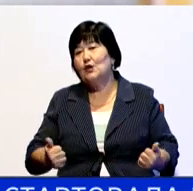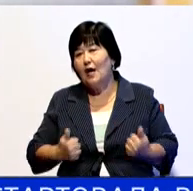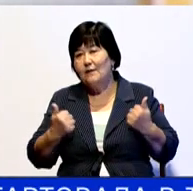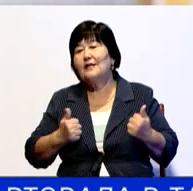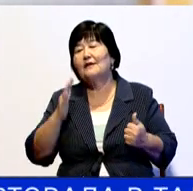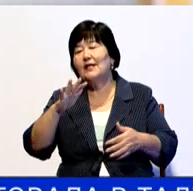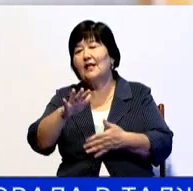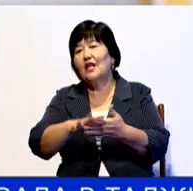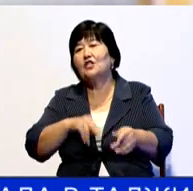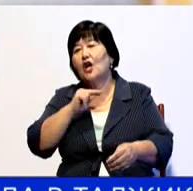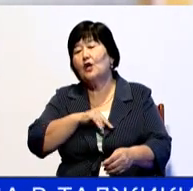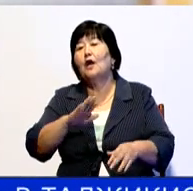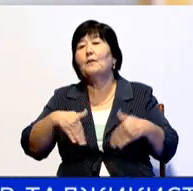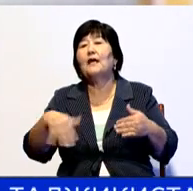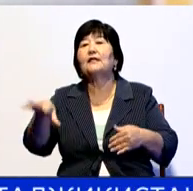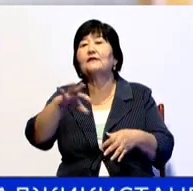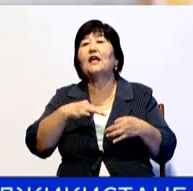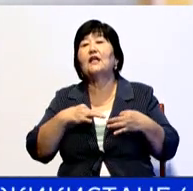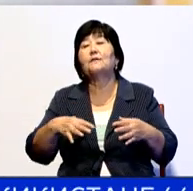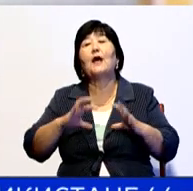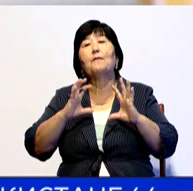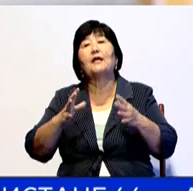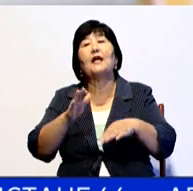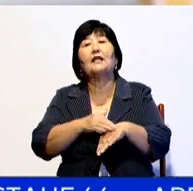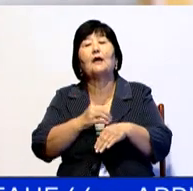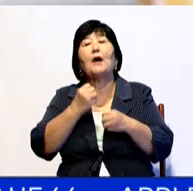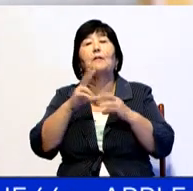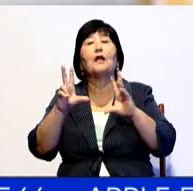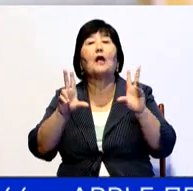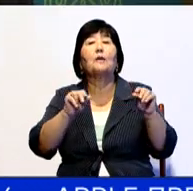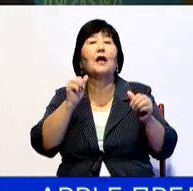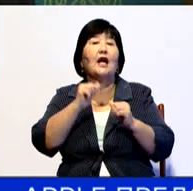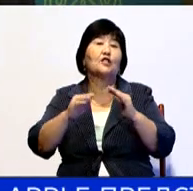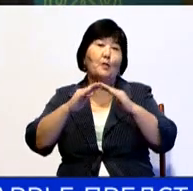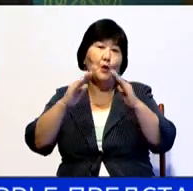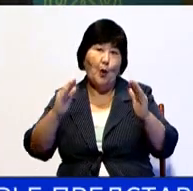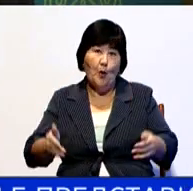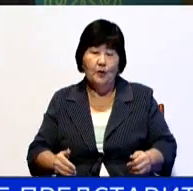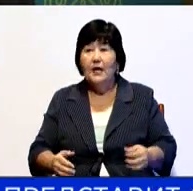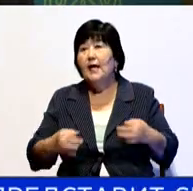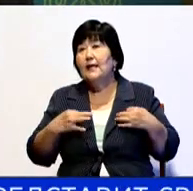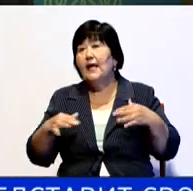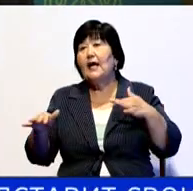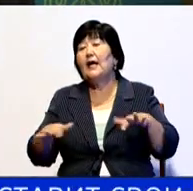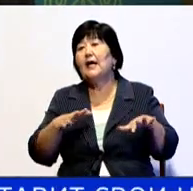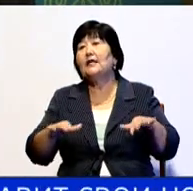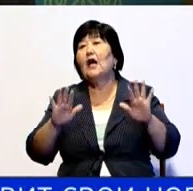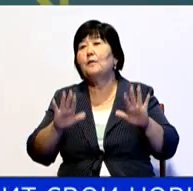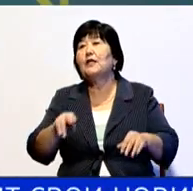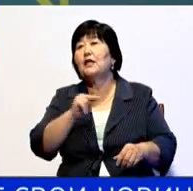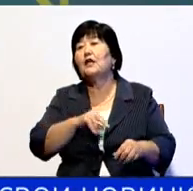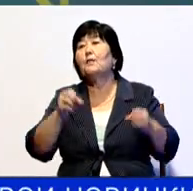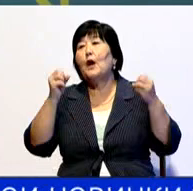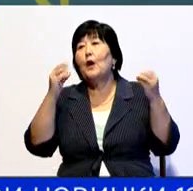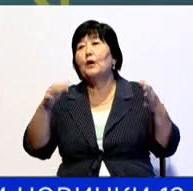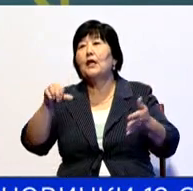для дальнейшей работы. Поздравляю с праздником. Мира, добра, благополучия каждому дому. На торжественном мероприятии местные работники